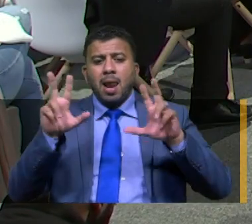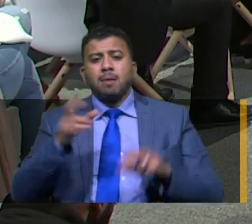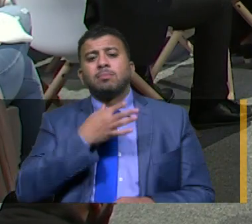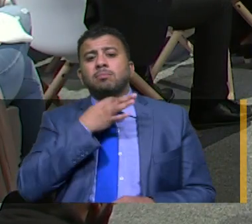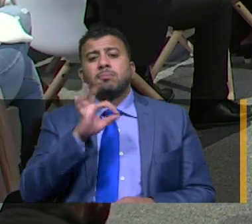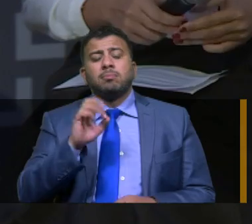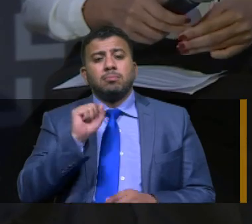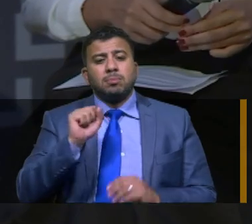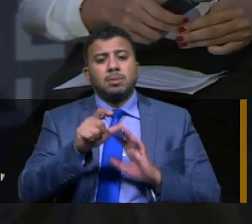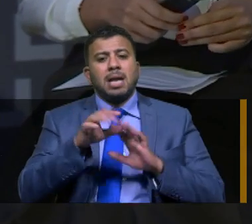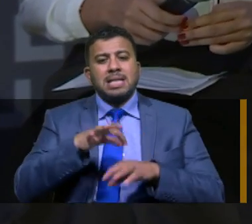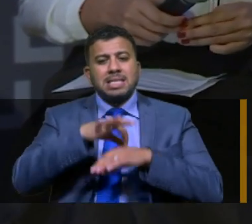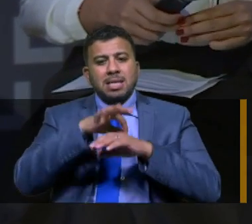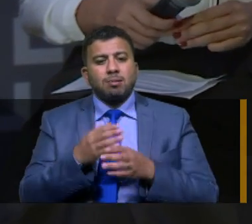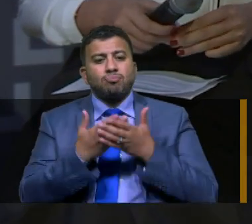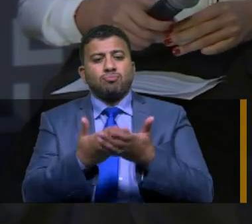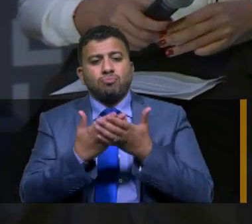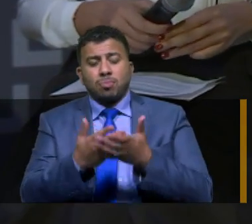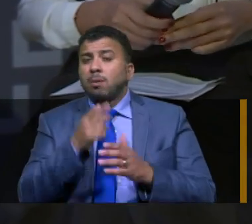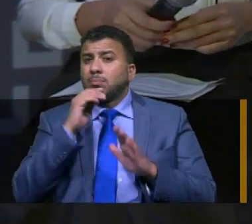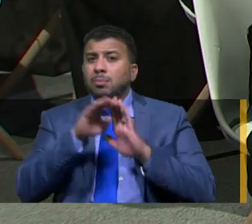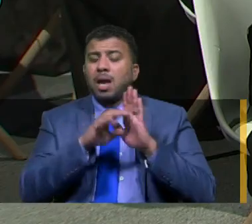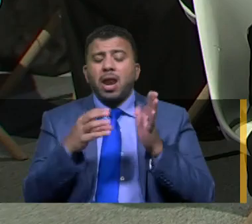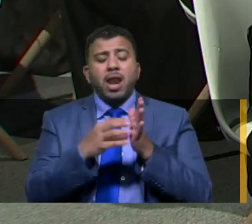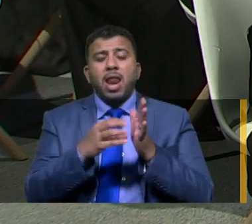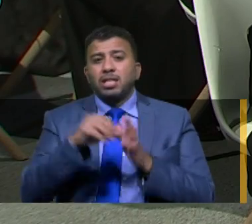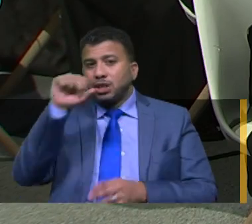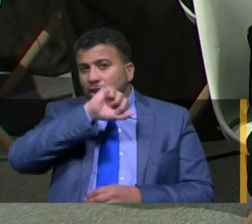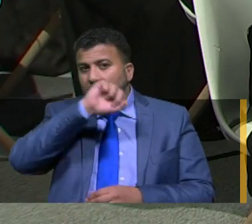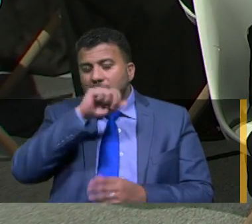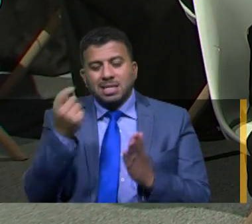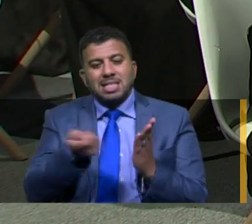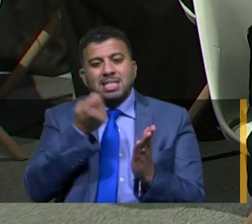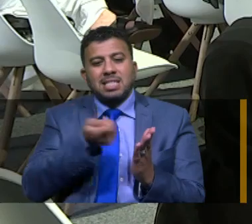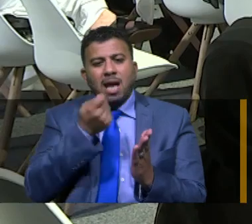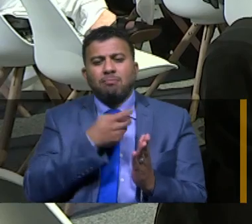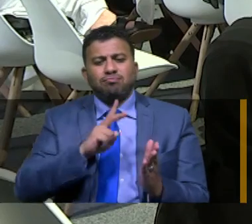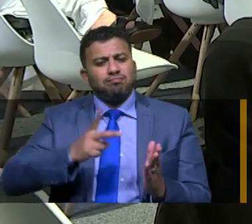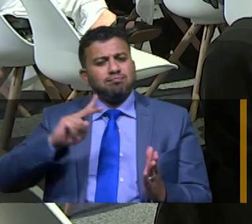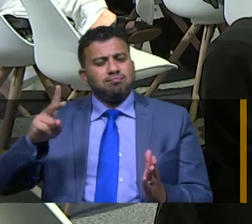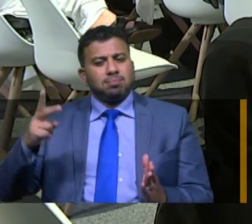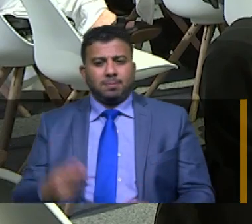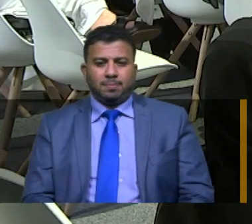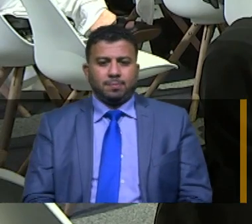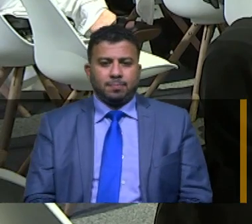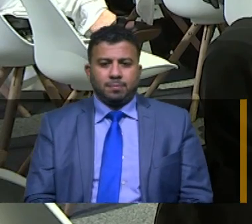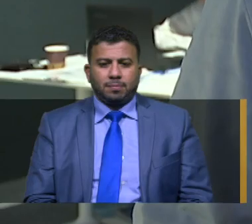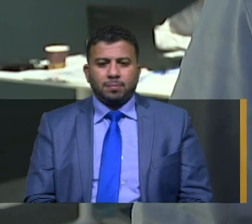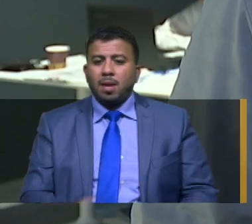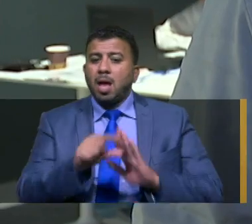خدمة القضايا الإنسانية التي نظمها نادي الشارقة للصحافة وغيرها. عنوان